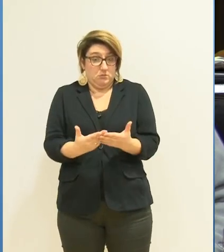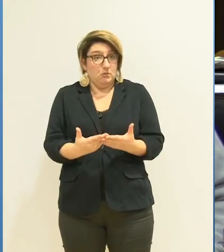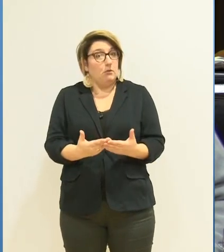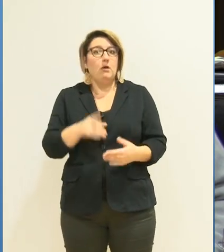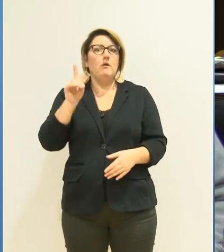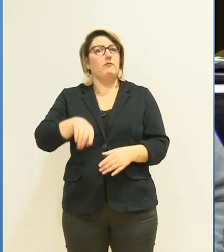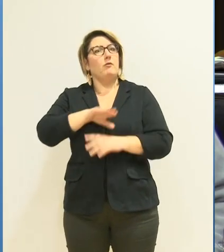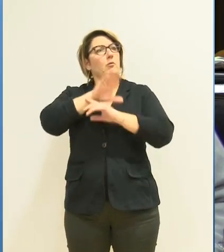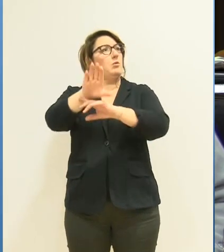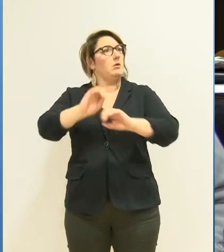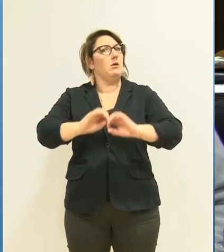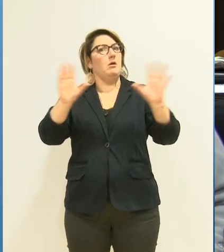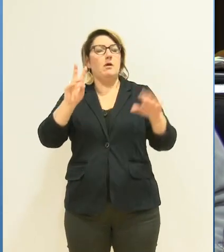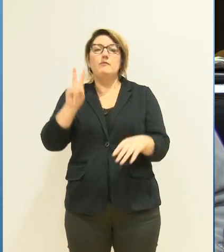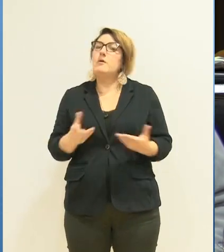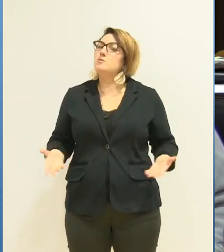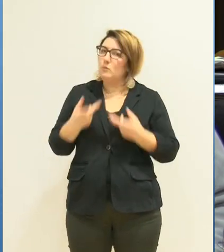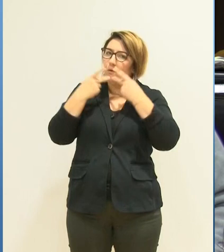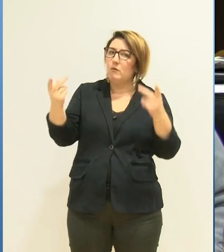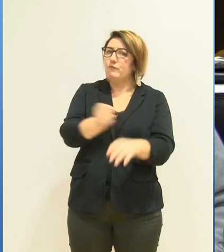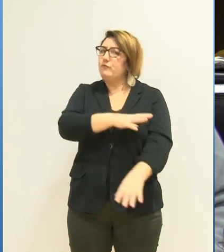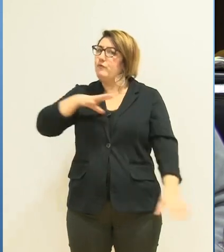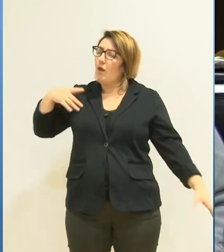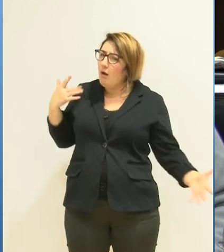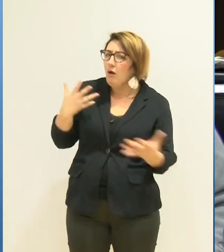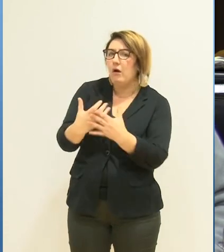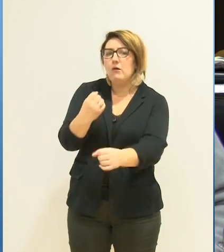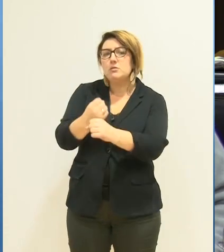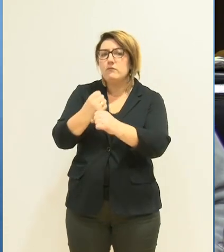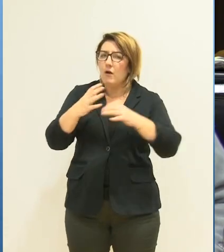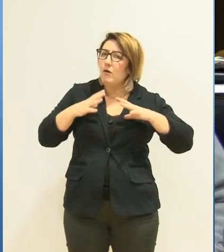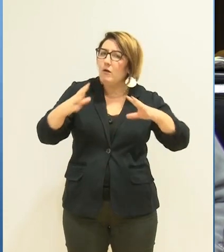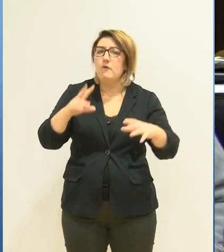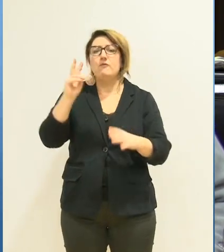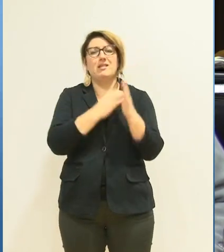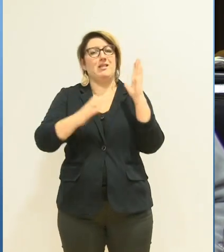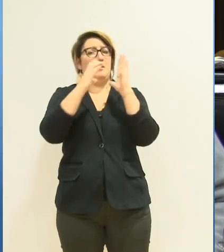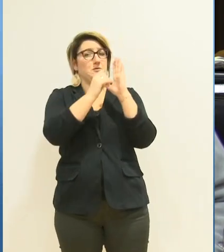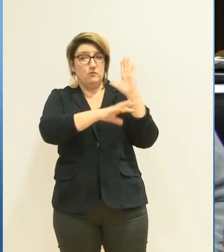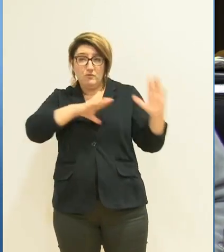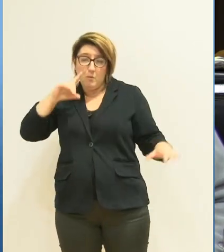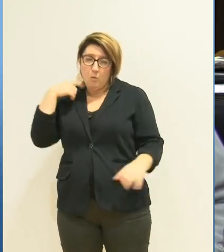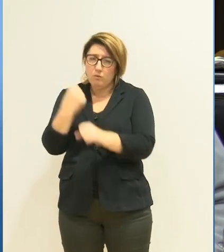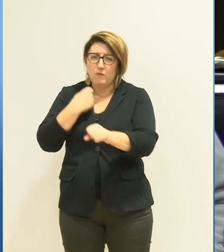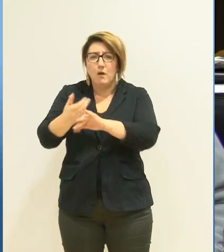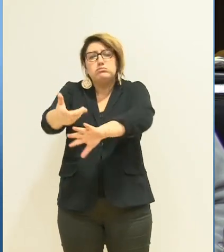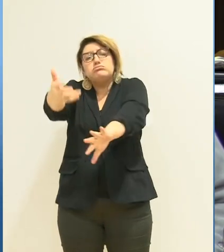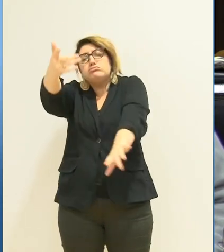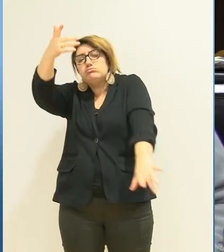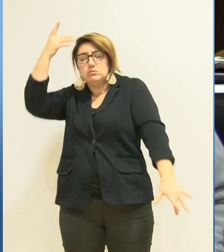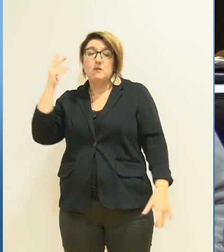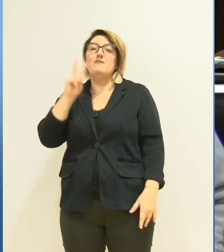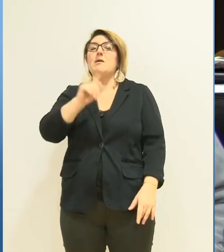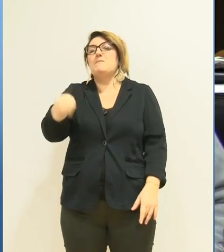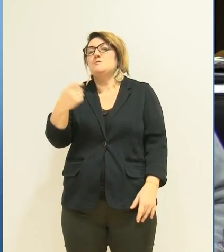je le dis aujourd'hui nous sommes fiers du travail qui a été réalisé nous sommes fiers de cette délibération fruit d'un travail de longue haleine bien sûr nous aurions préféré